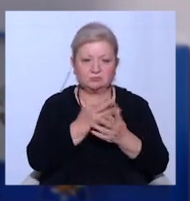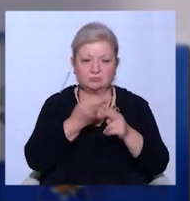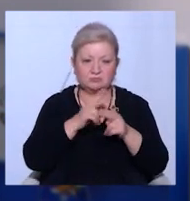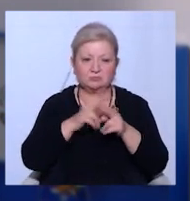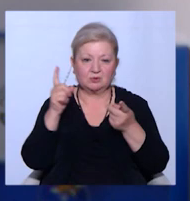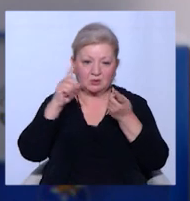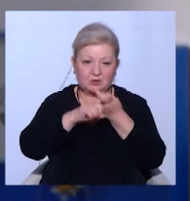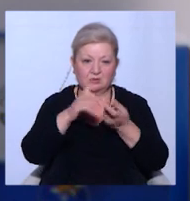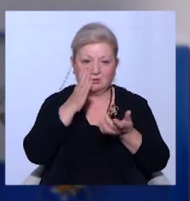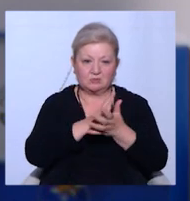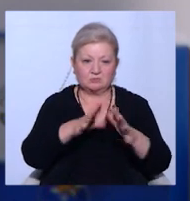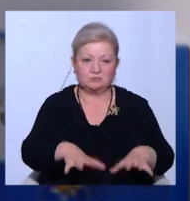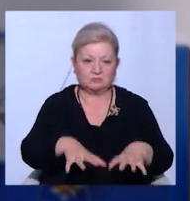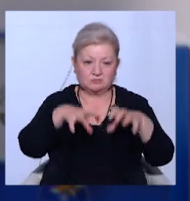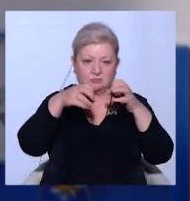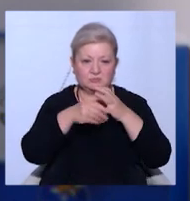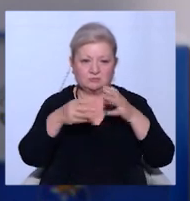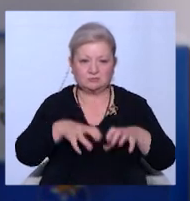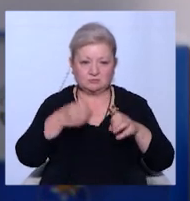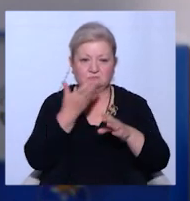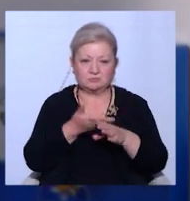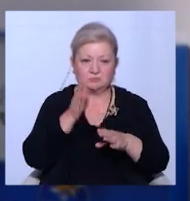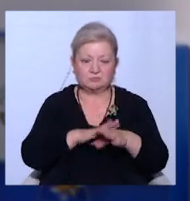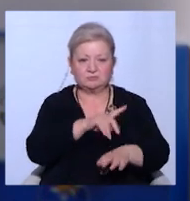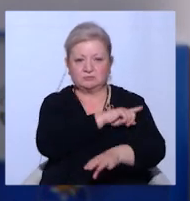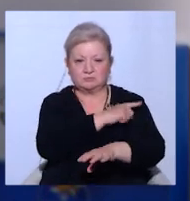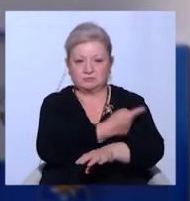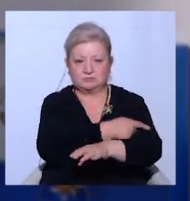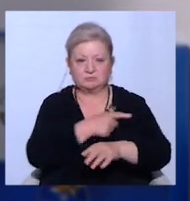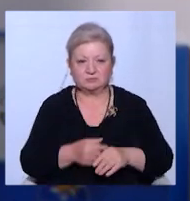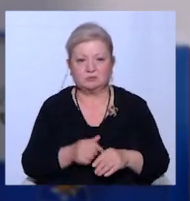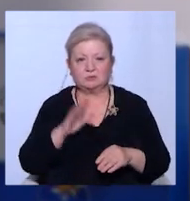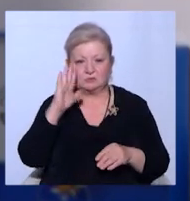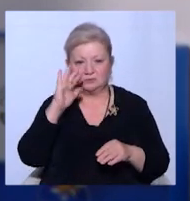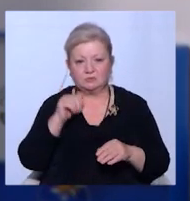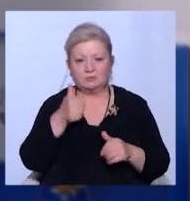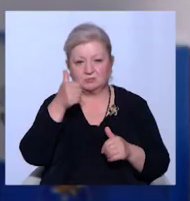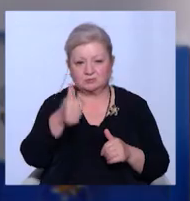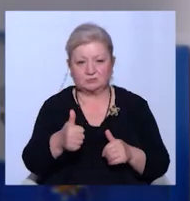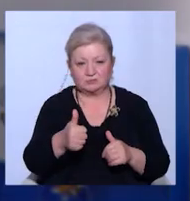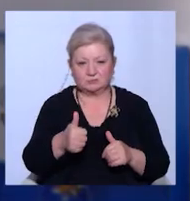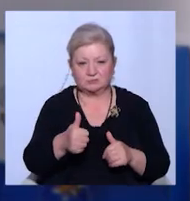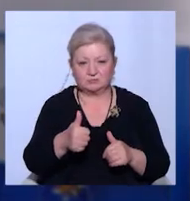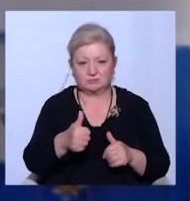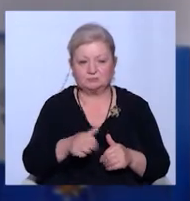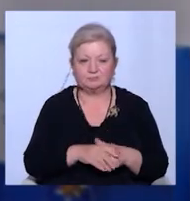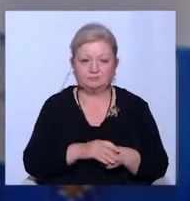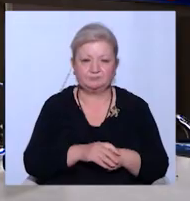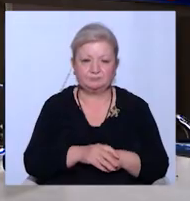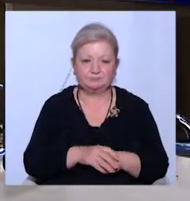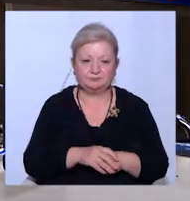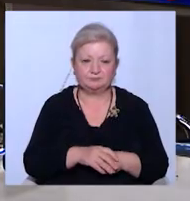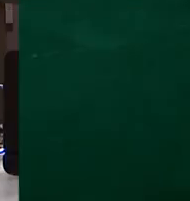მოძრაობა ისევ დაკავშირებულია გრავიტაციასთან, სიმძიმის ძალასთან. აბა, დროებით გემშვიდობებით, კარგად ბრძანდებოდეთ.